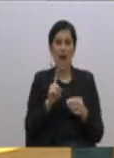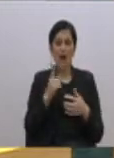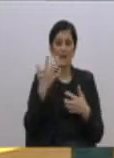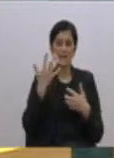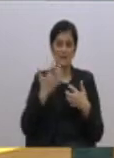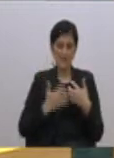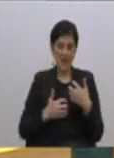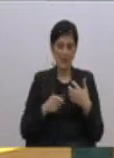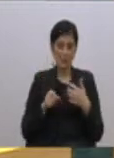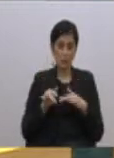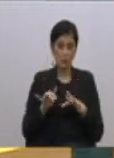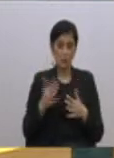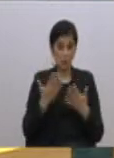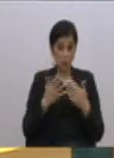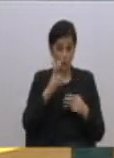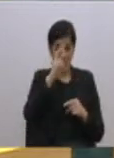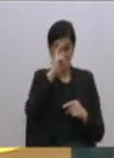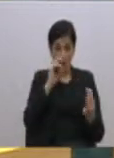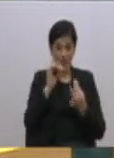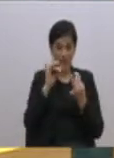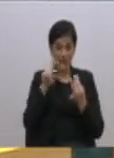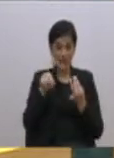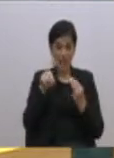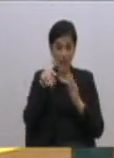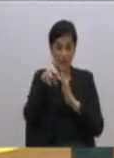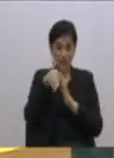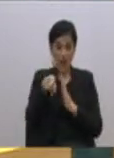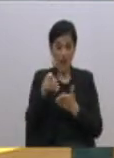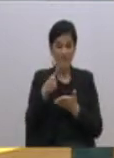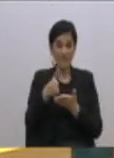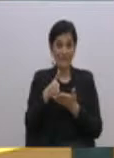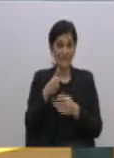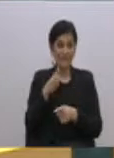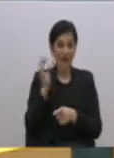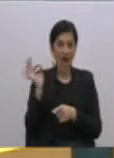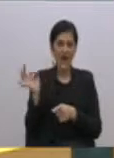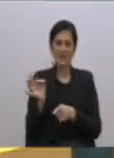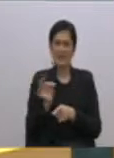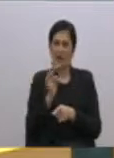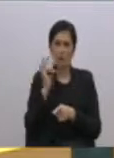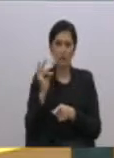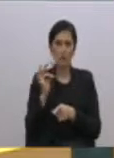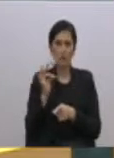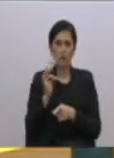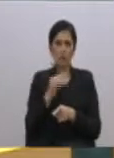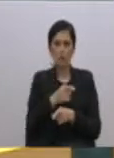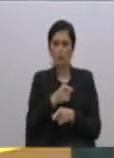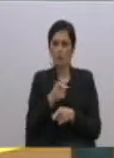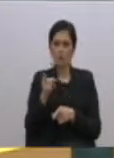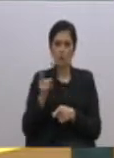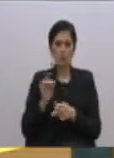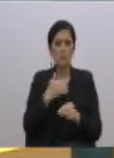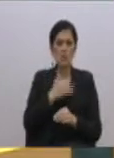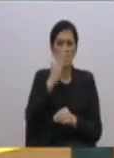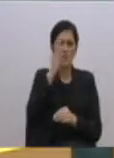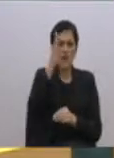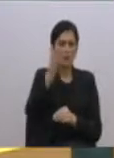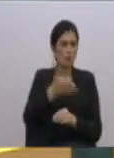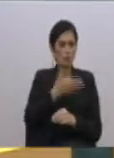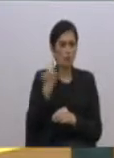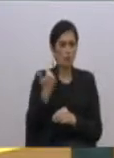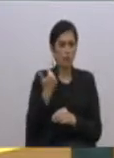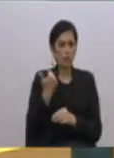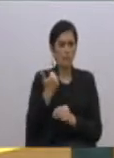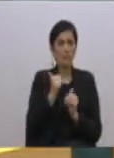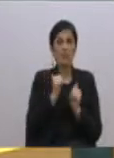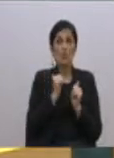საქმეზე, მაგრამ თუ სახელმწიფო ინტერესი არსებობდა, არასოდეს Aravis ar șeleba da normal radamian sa samarto. Esi o